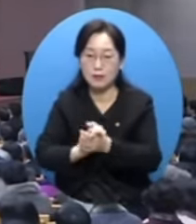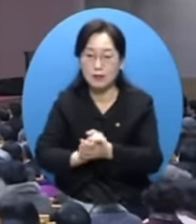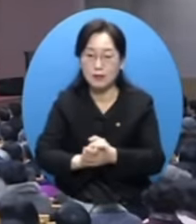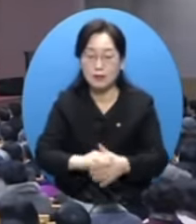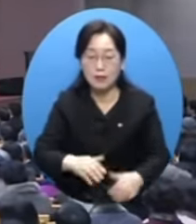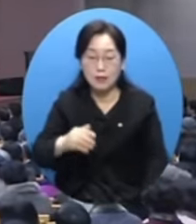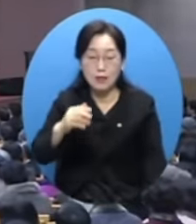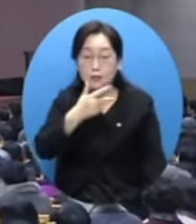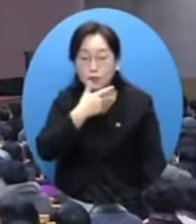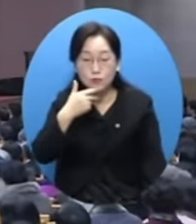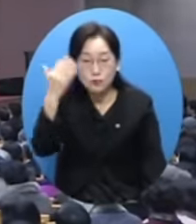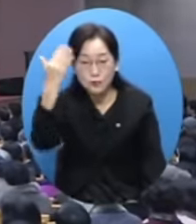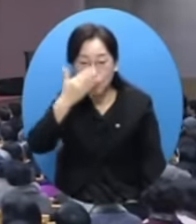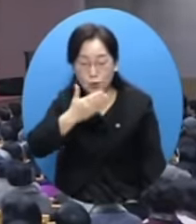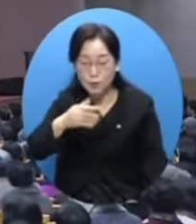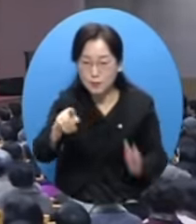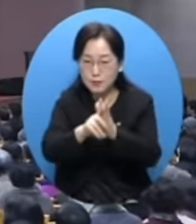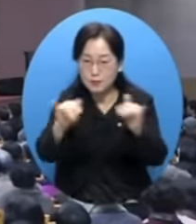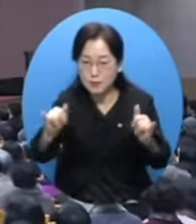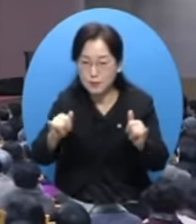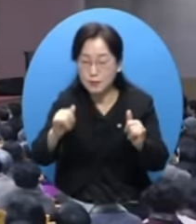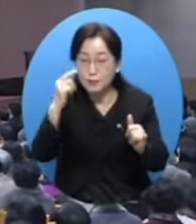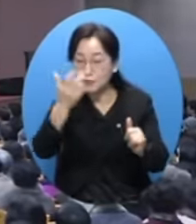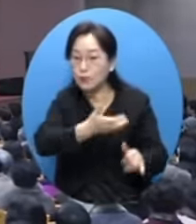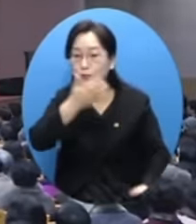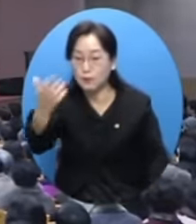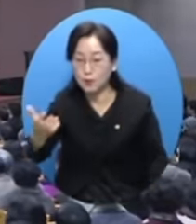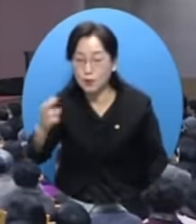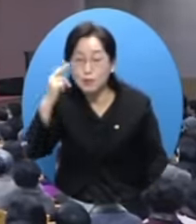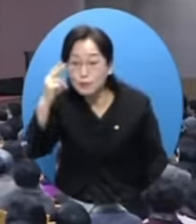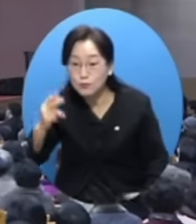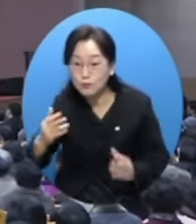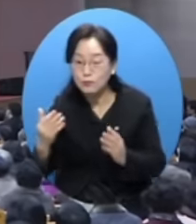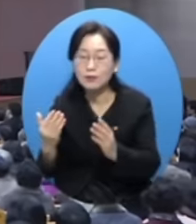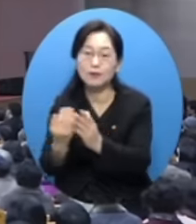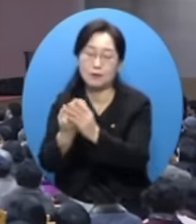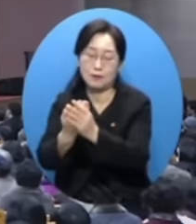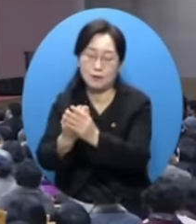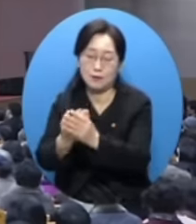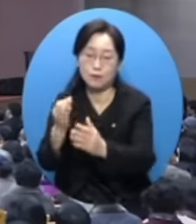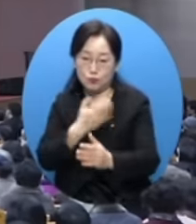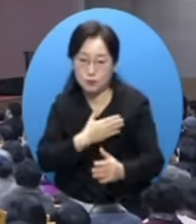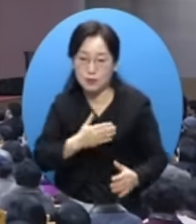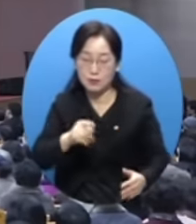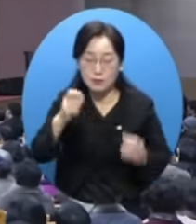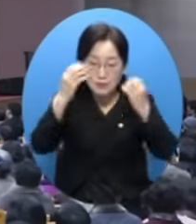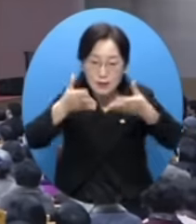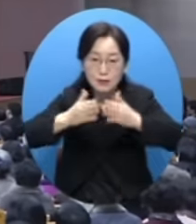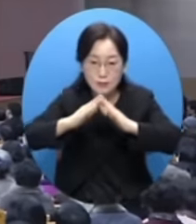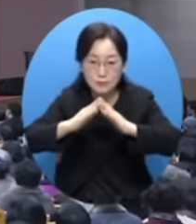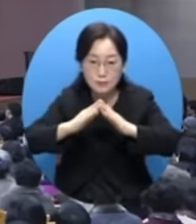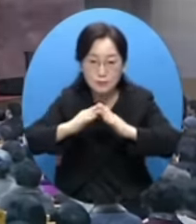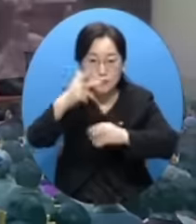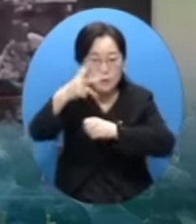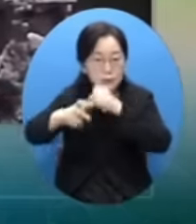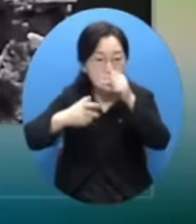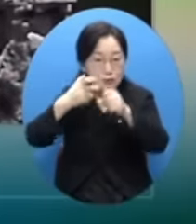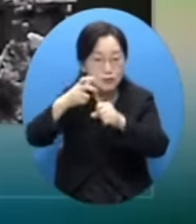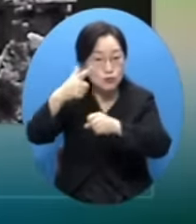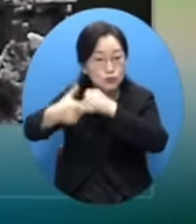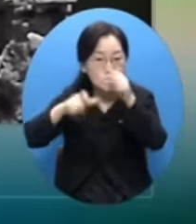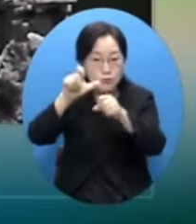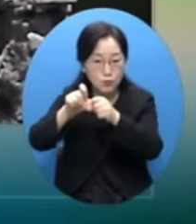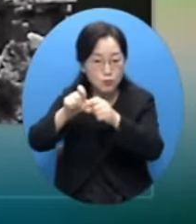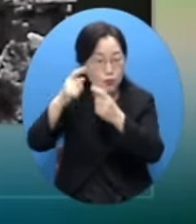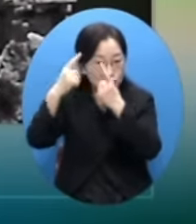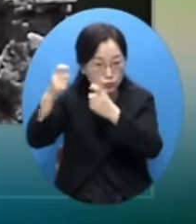미국이 번영한 나라로 되게 만들어 주셨습니다. 하나님은 창립 65주년을 맞는 우리 여의도 순복교회를 1958년